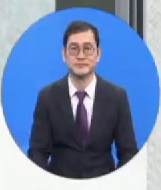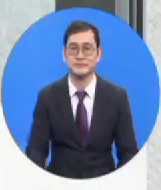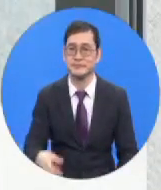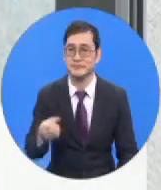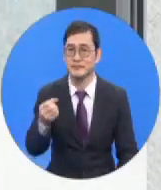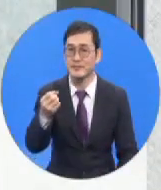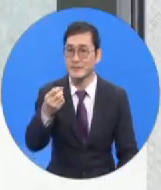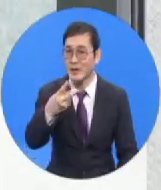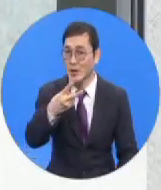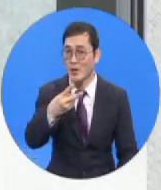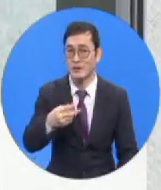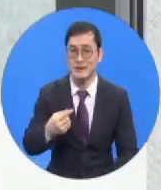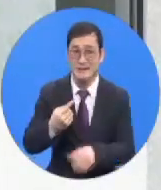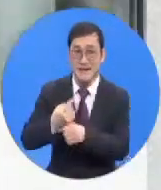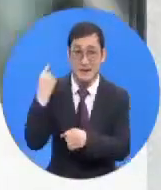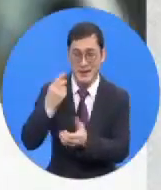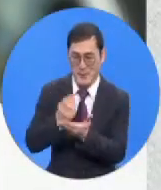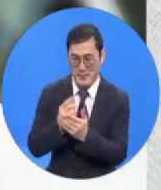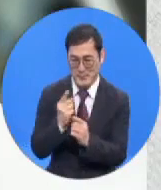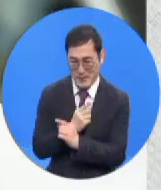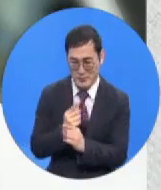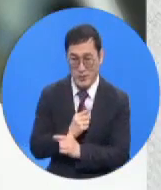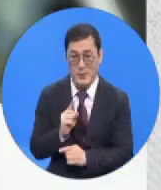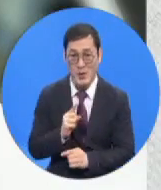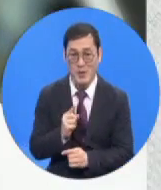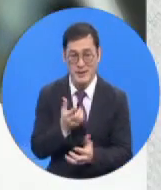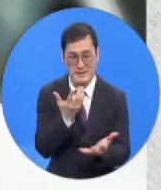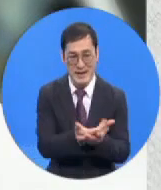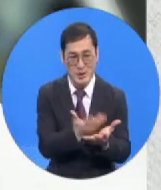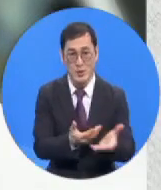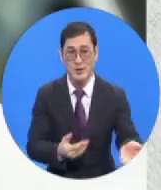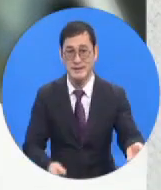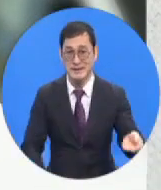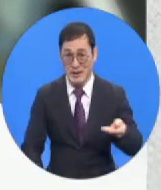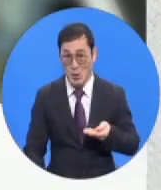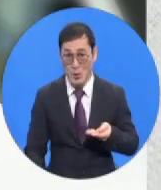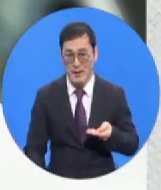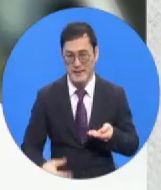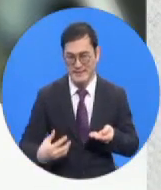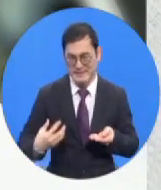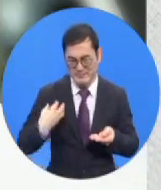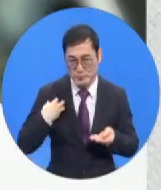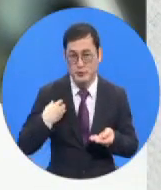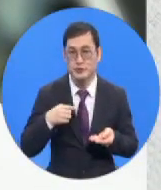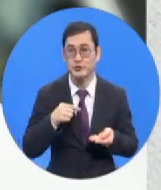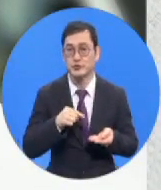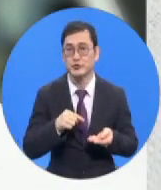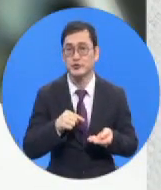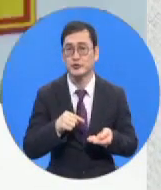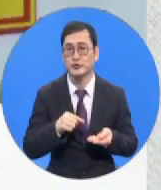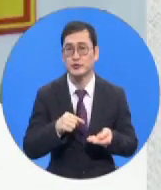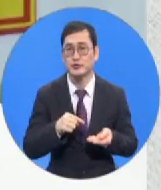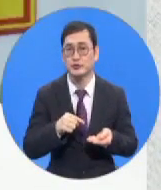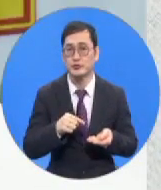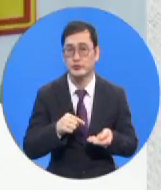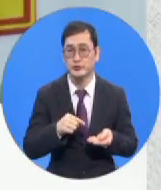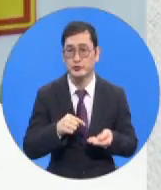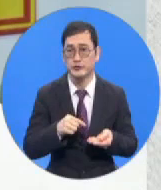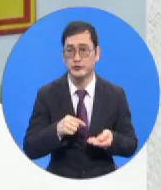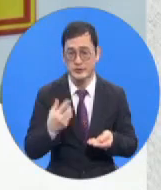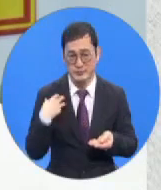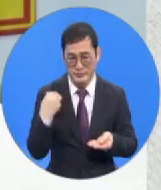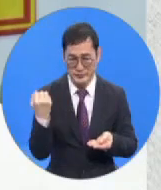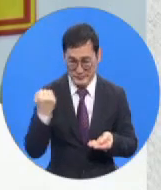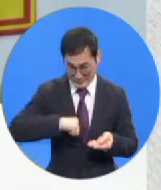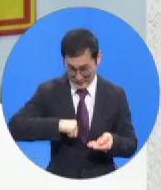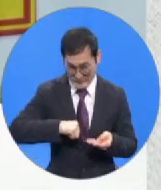작년에 그 법이 개정이 돼가지고 자료 제공을 해야 되는 그런 의무를 부과하고 그 의무를 이행하지 않았을 때는